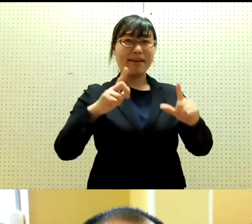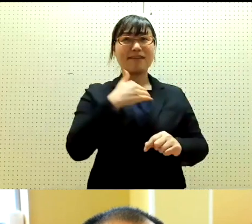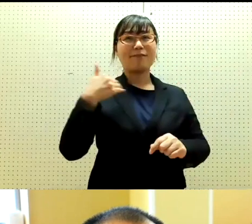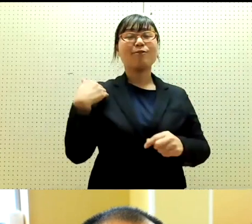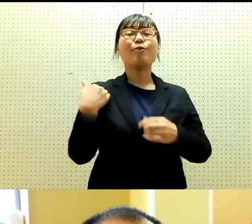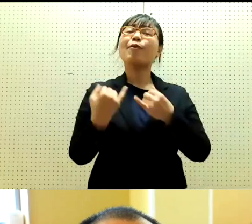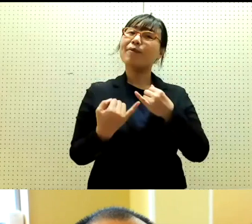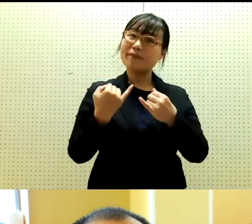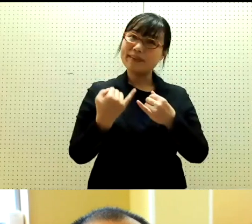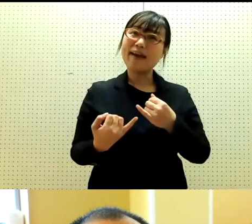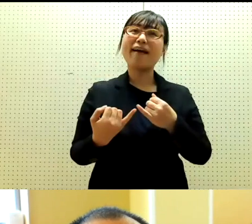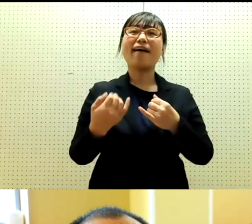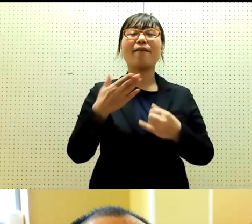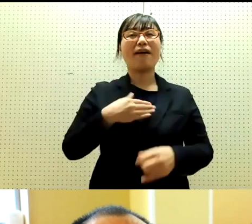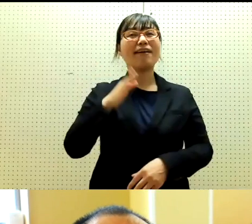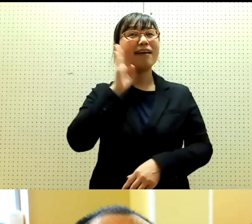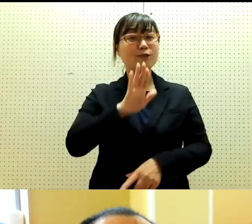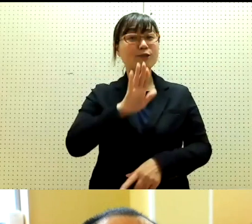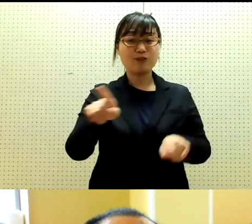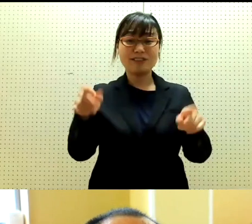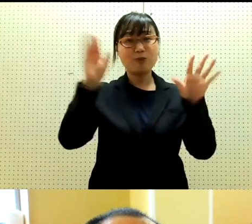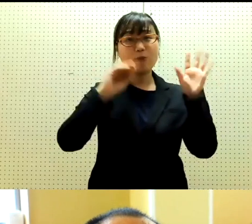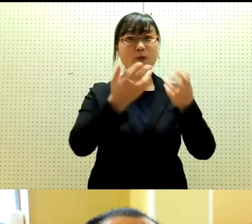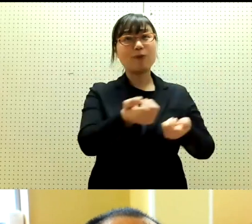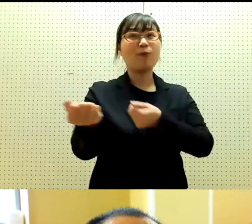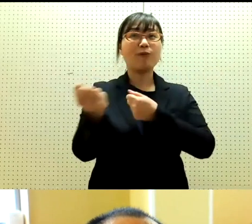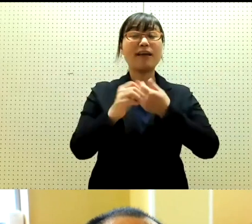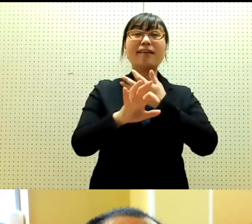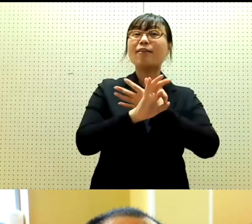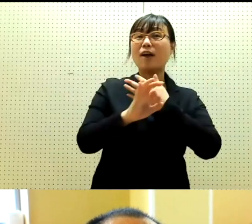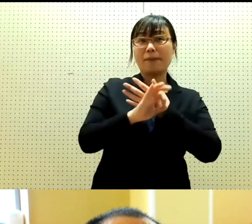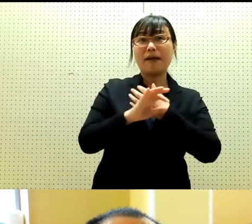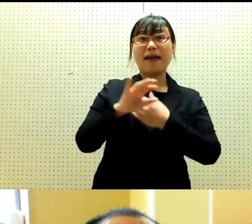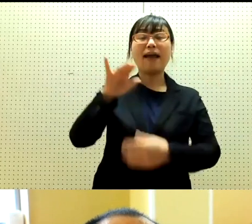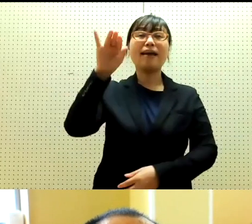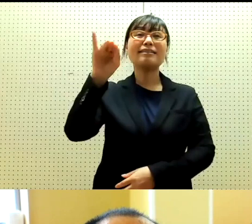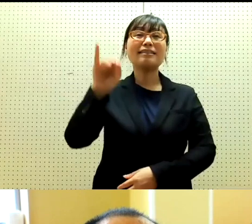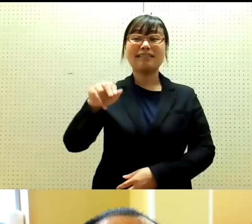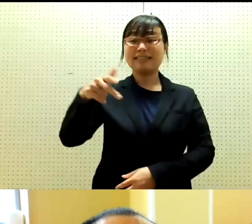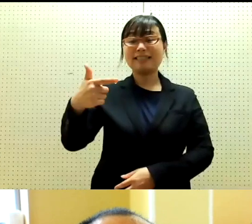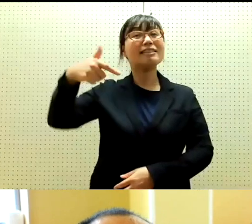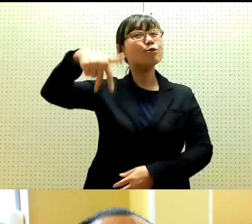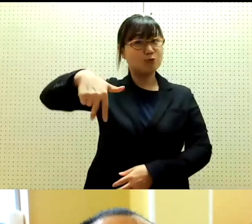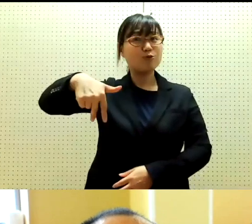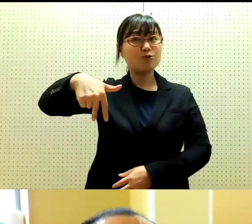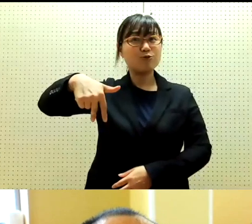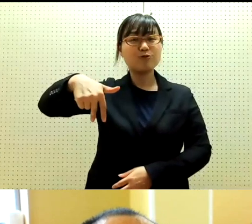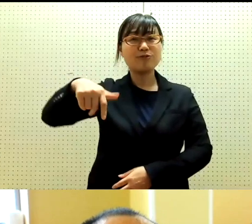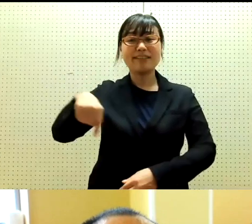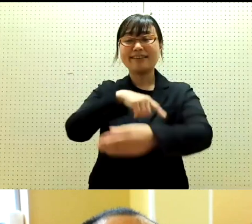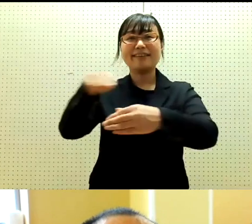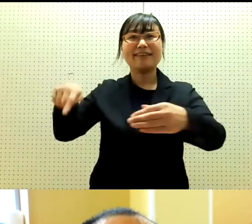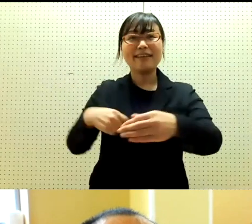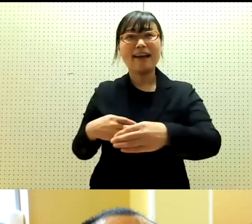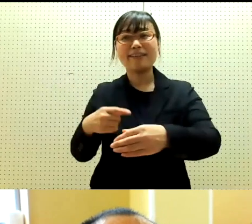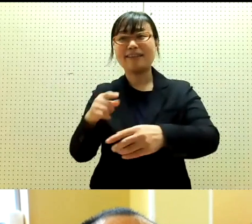はやっていってるとですね、例えば Teams の中でインフルエンサーの方々が議論されていたりとか、こういうことやってるよって学校の事例を紹